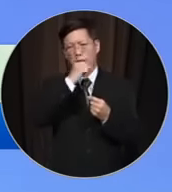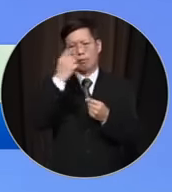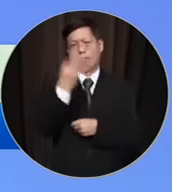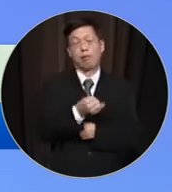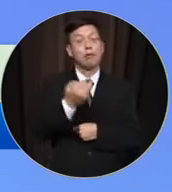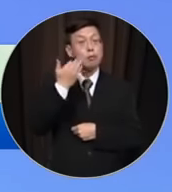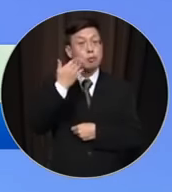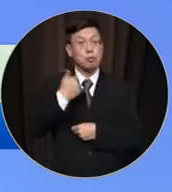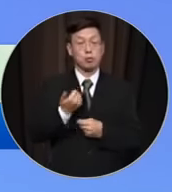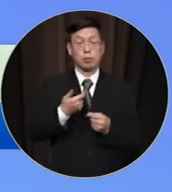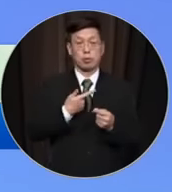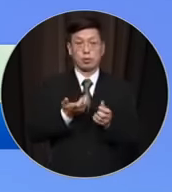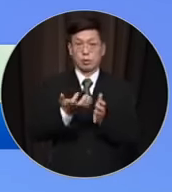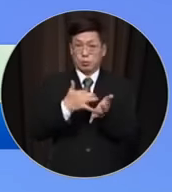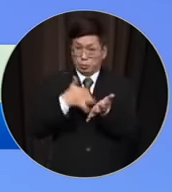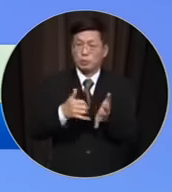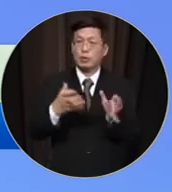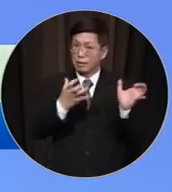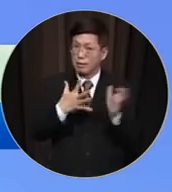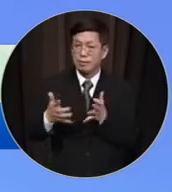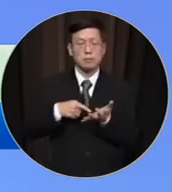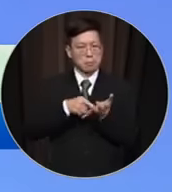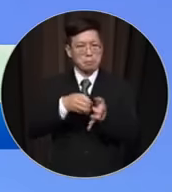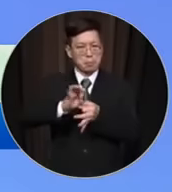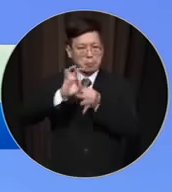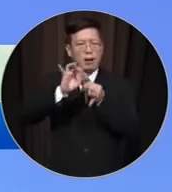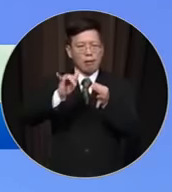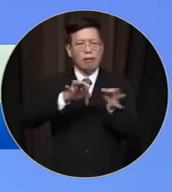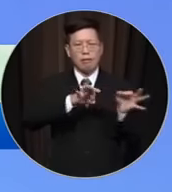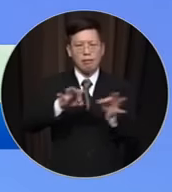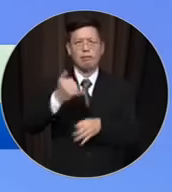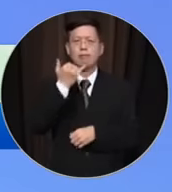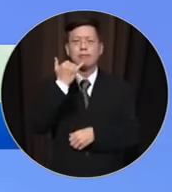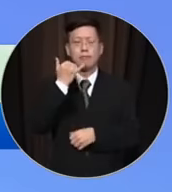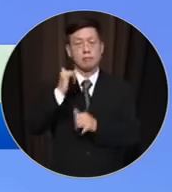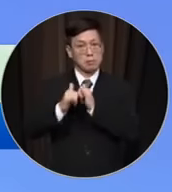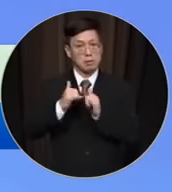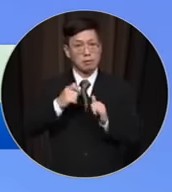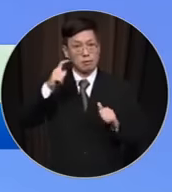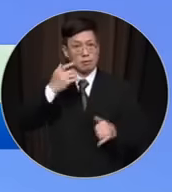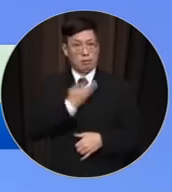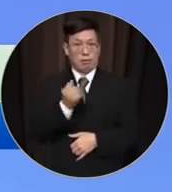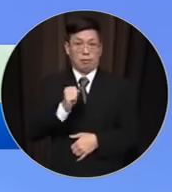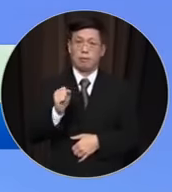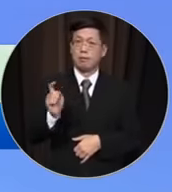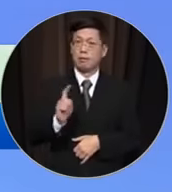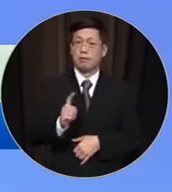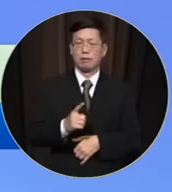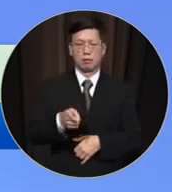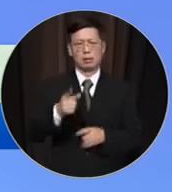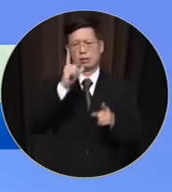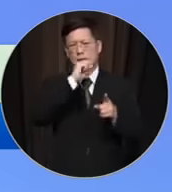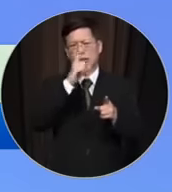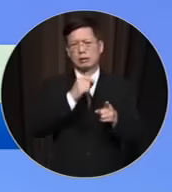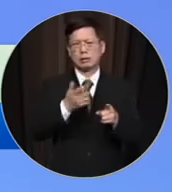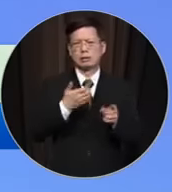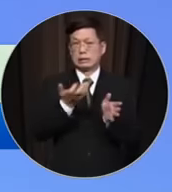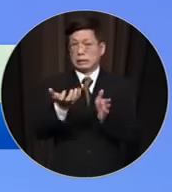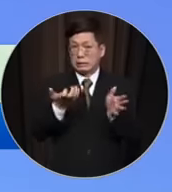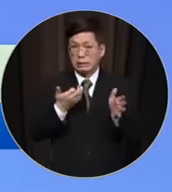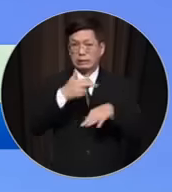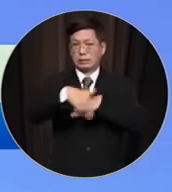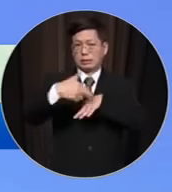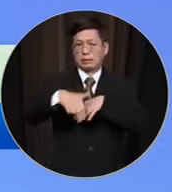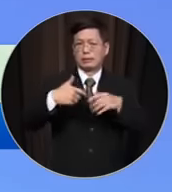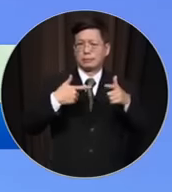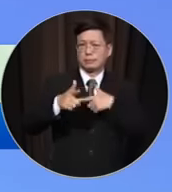合理的追加预算展延工期，我想人民不会不谅解。人民不能忍受的是因为事先的人为规划